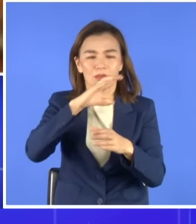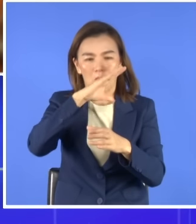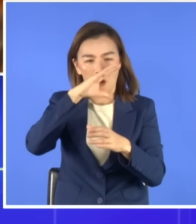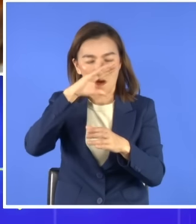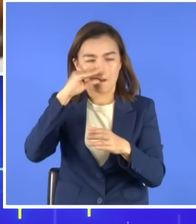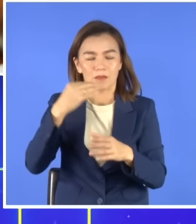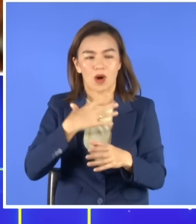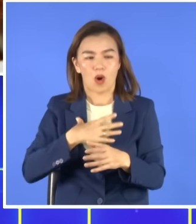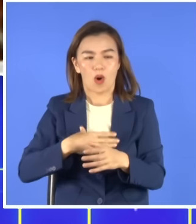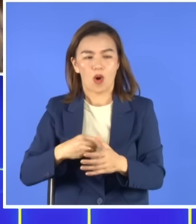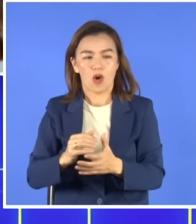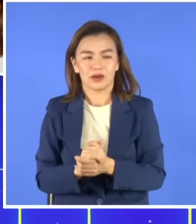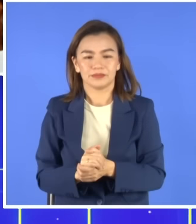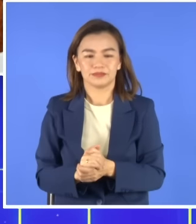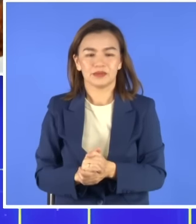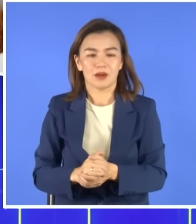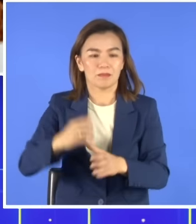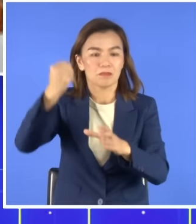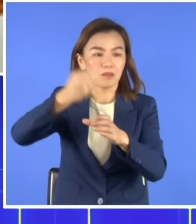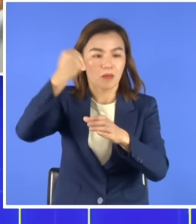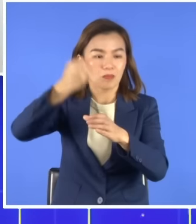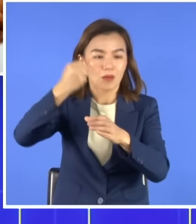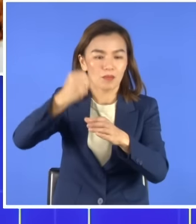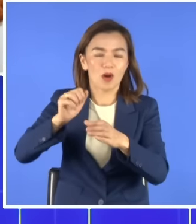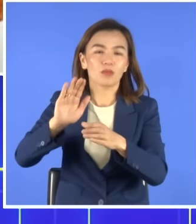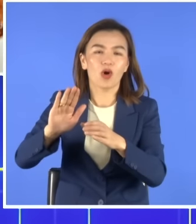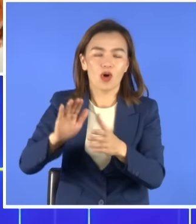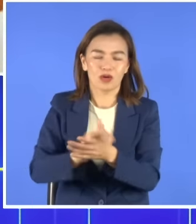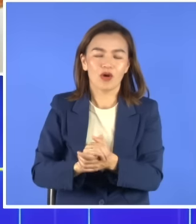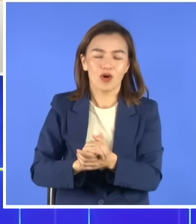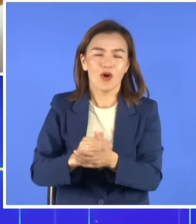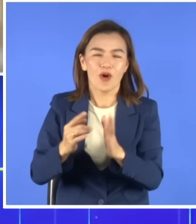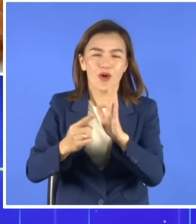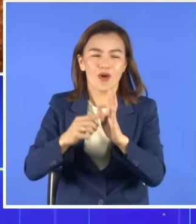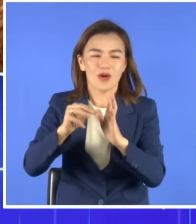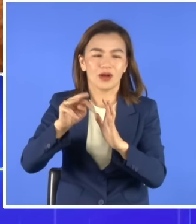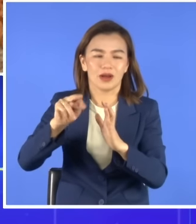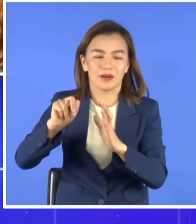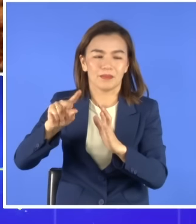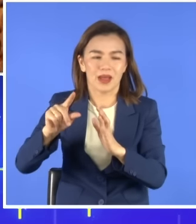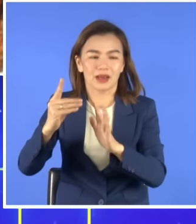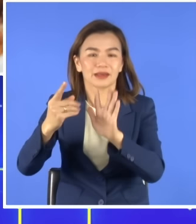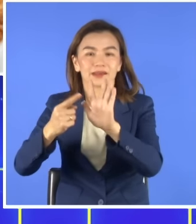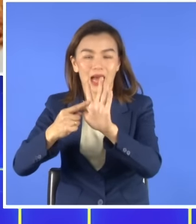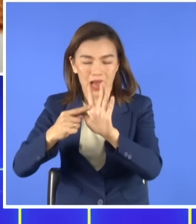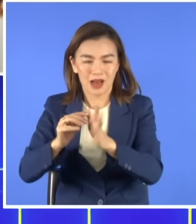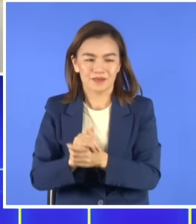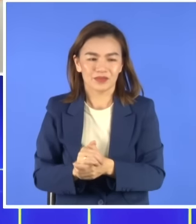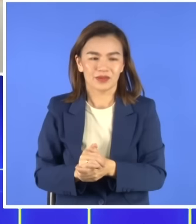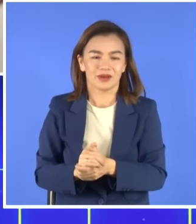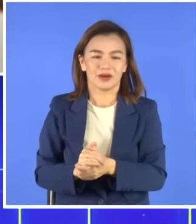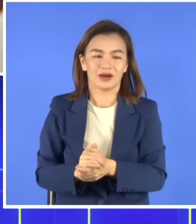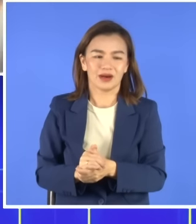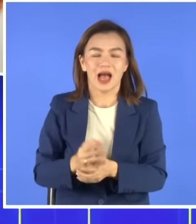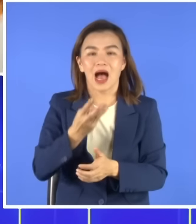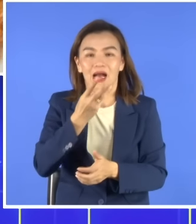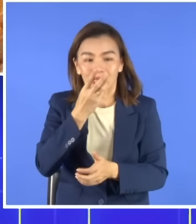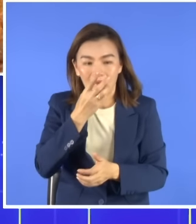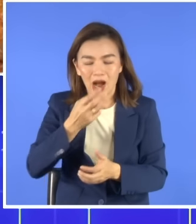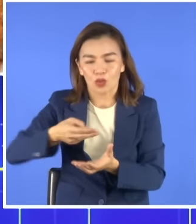แบบมีกิบองแจบองแมงดานาค่ะอื้อหือหอมนะข้าวสวยต้องมาไข่เจียวต้องมาแล้วนี่ของ